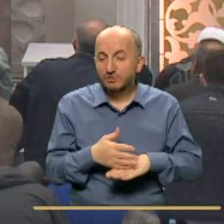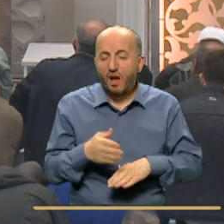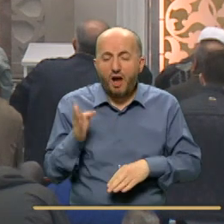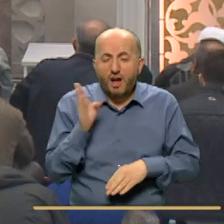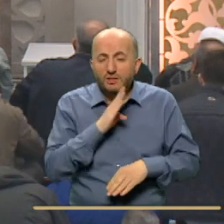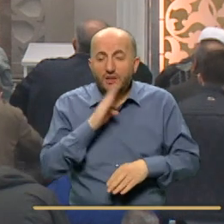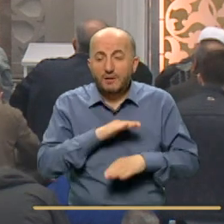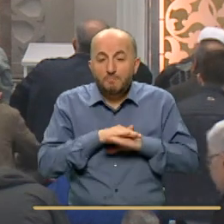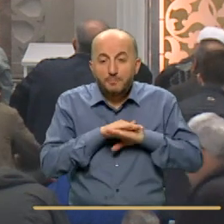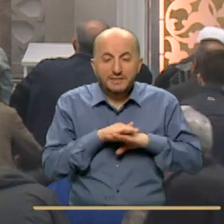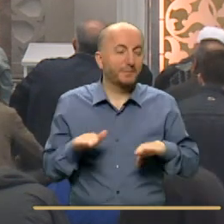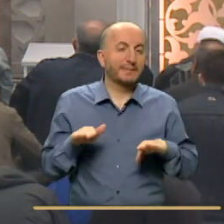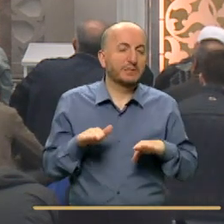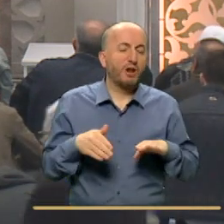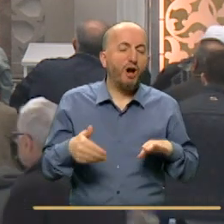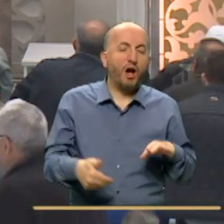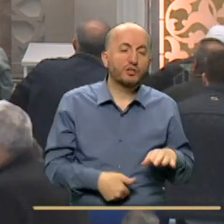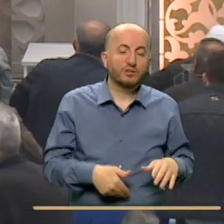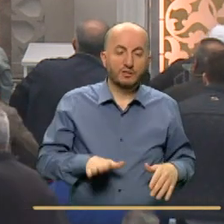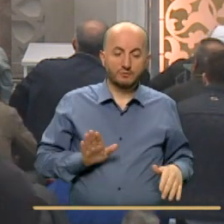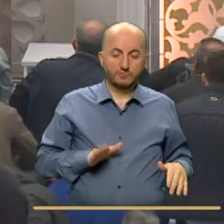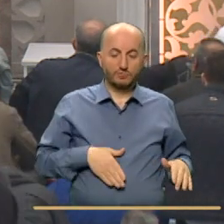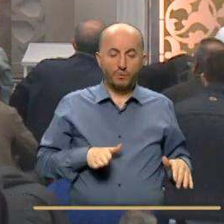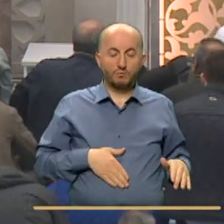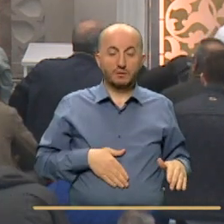acıların dindirilmesi, açların doyurulması,